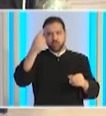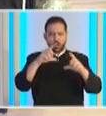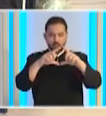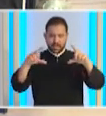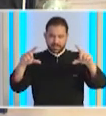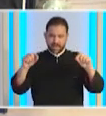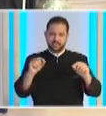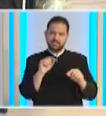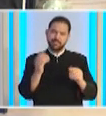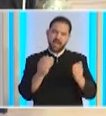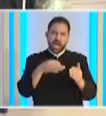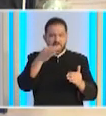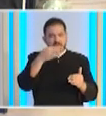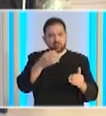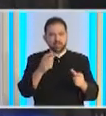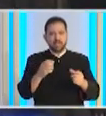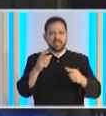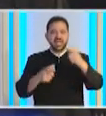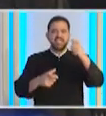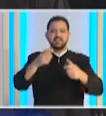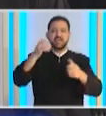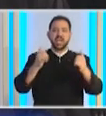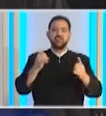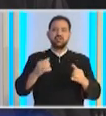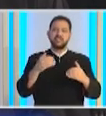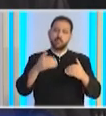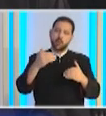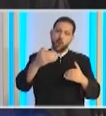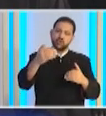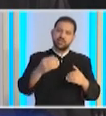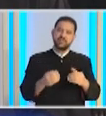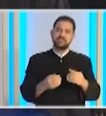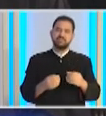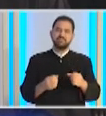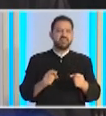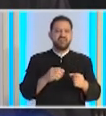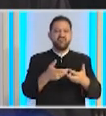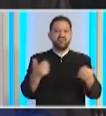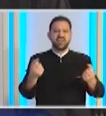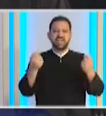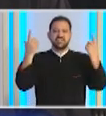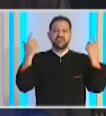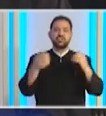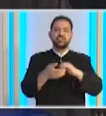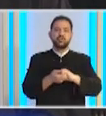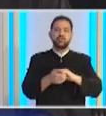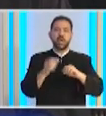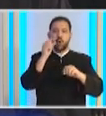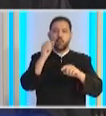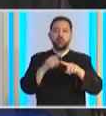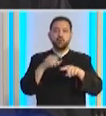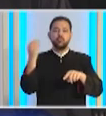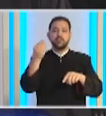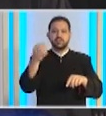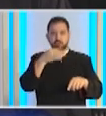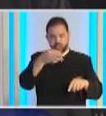prostește într-una din lucrările sale, care vorbește despre acest proces nesfârșit de unire a omului cu Dumnezeu.